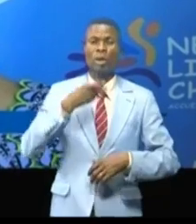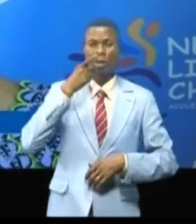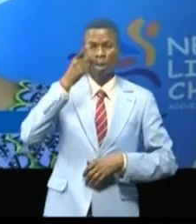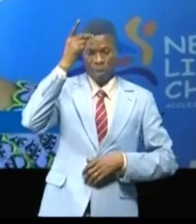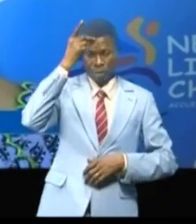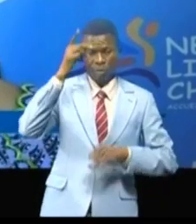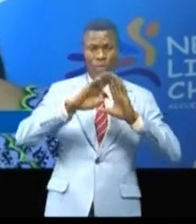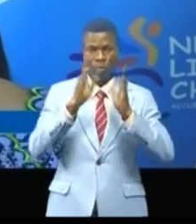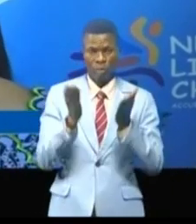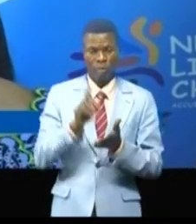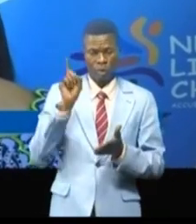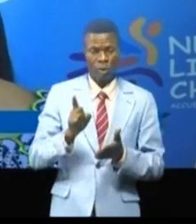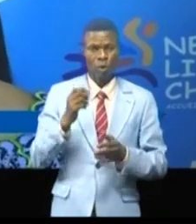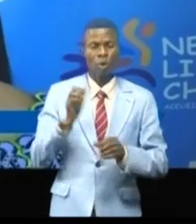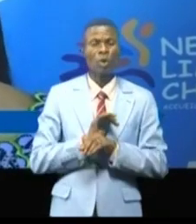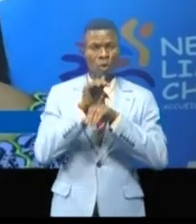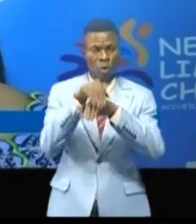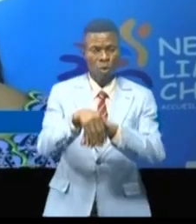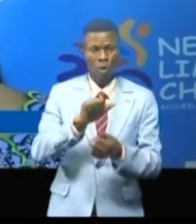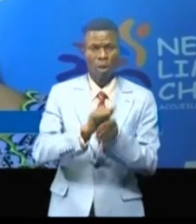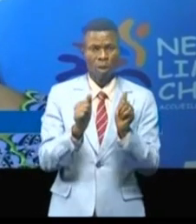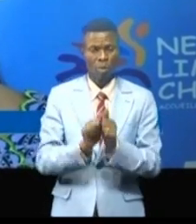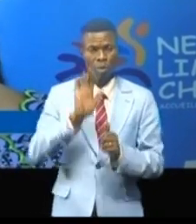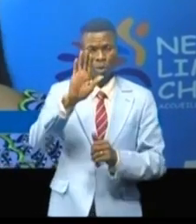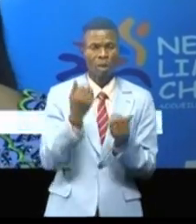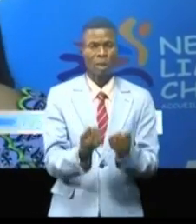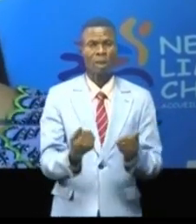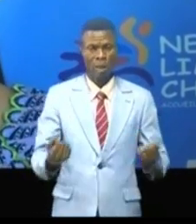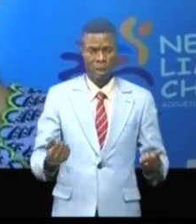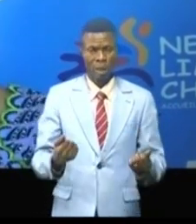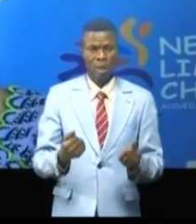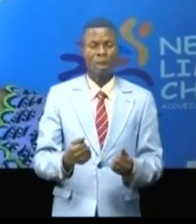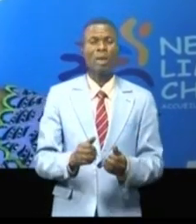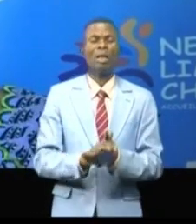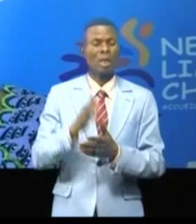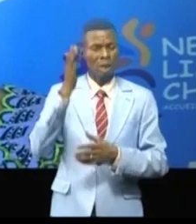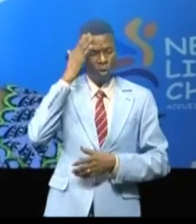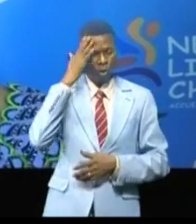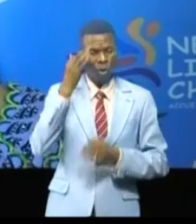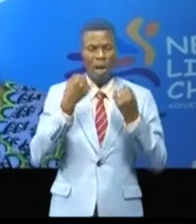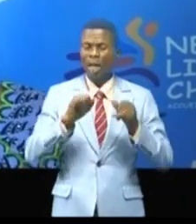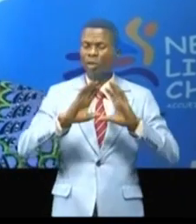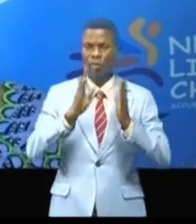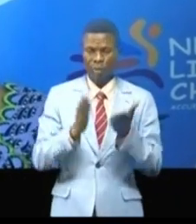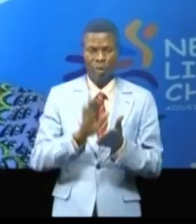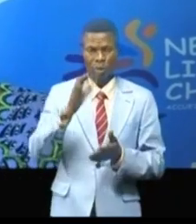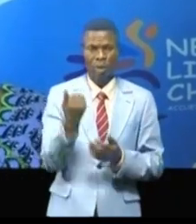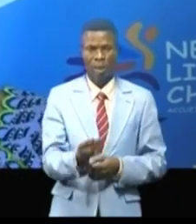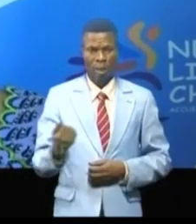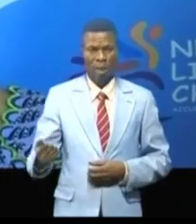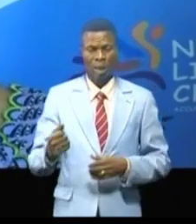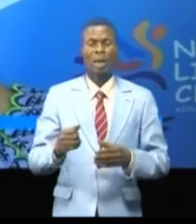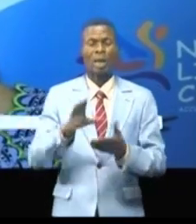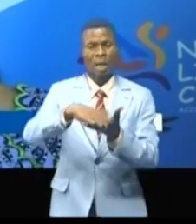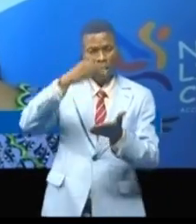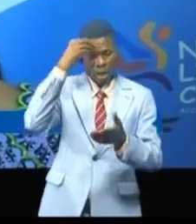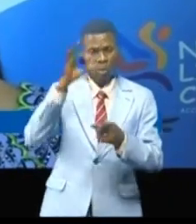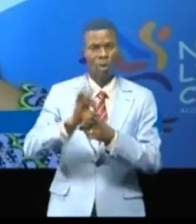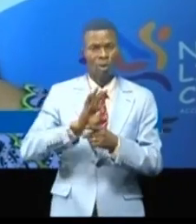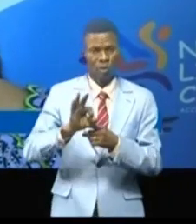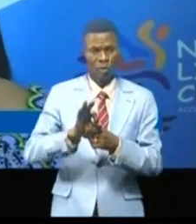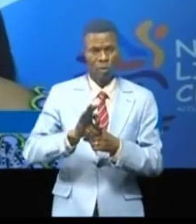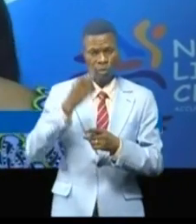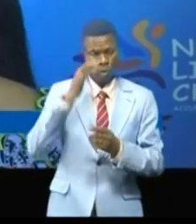Les parents doivent s'investir de la situation de leur enfant, être informés premièrement et après formés pour